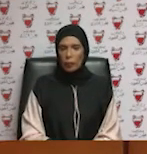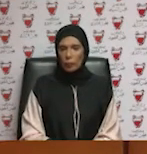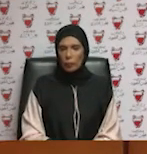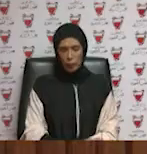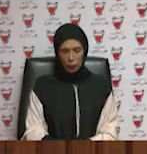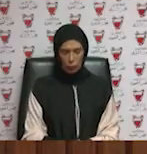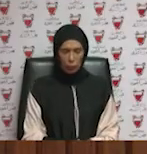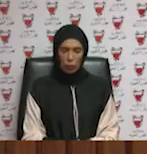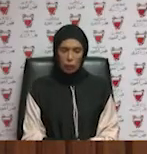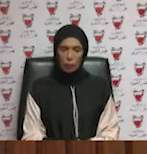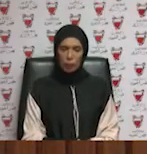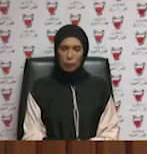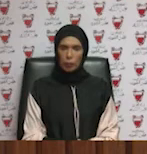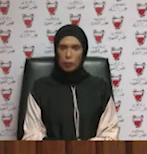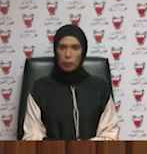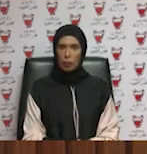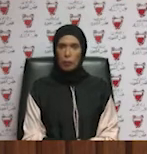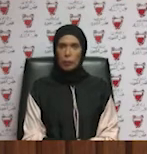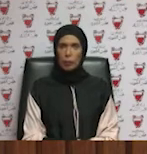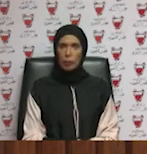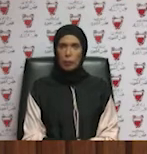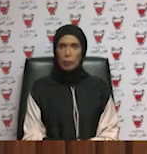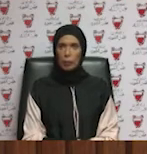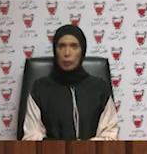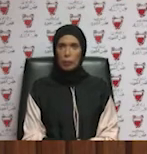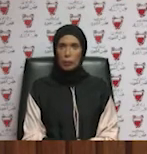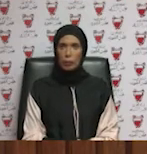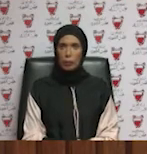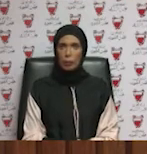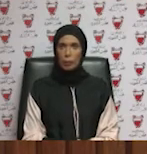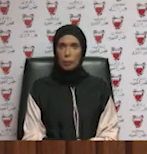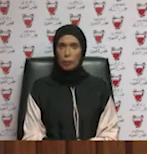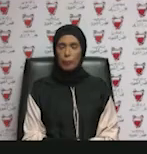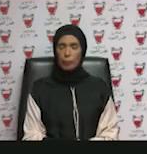التشريعية. الأخ علي العرادي تفضل.